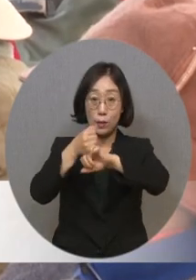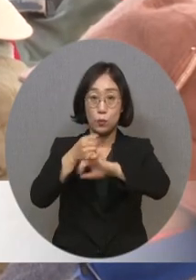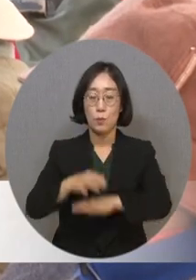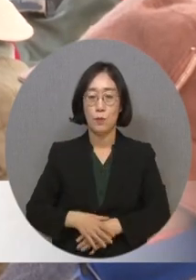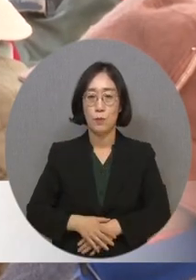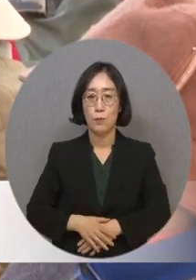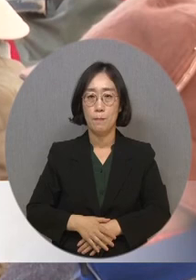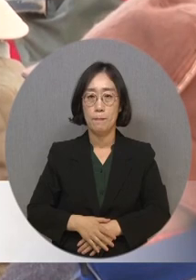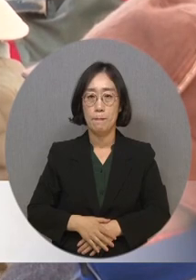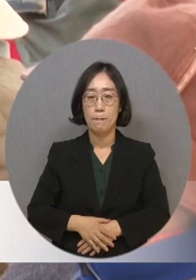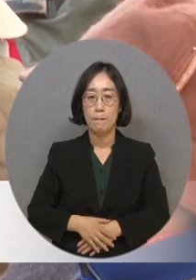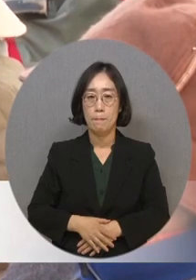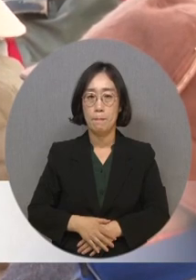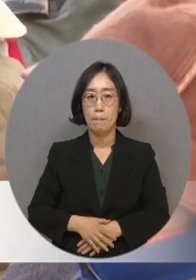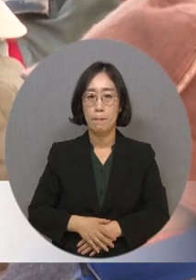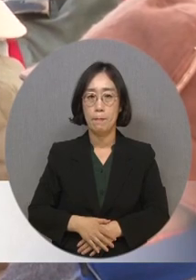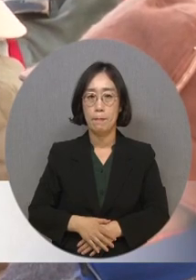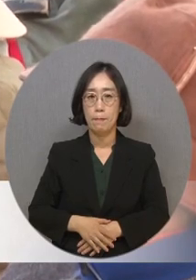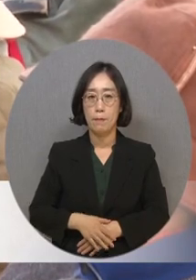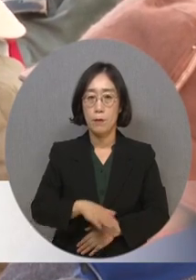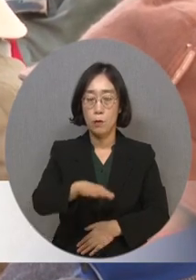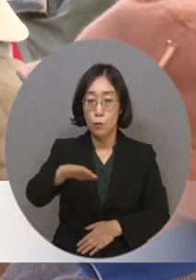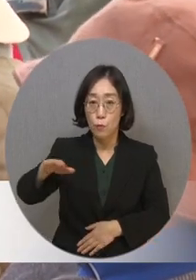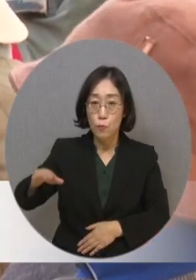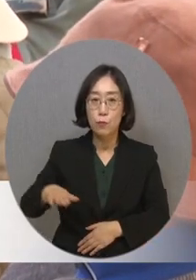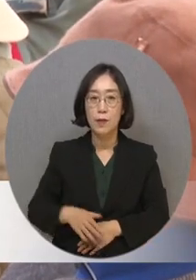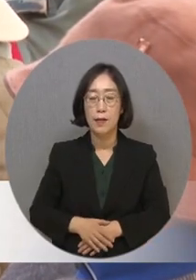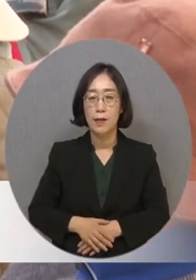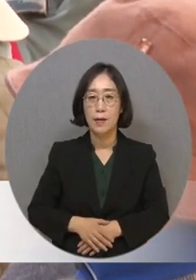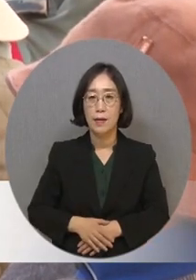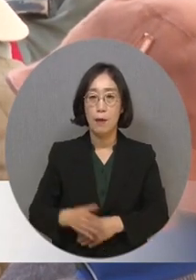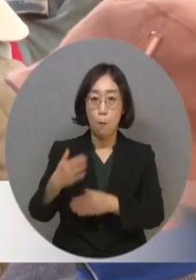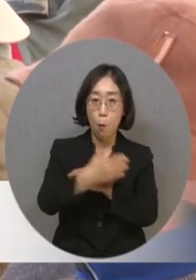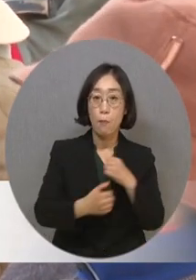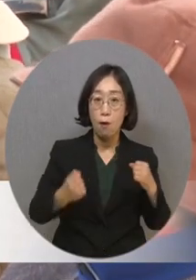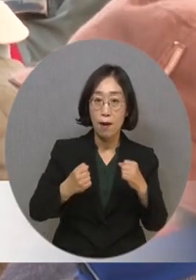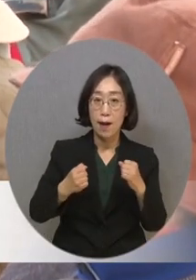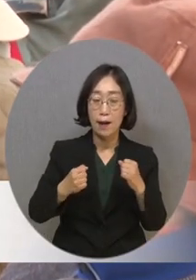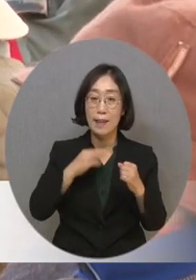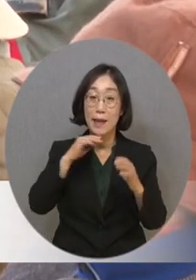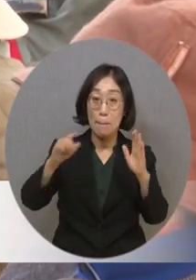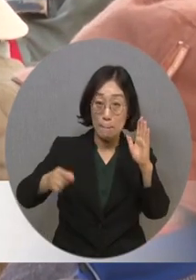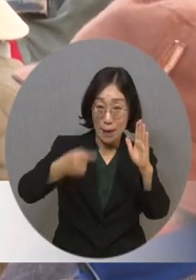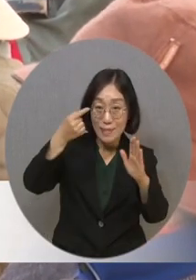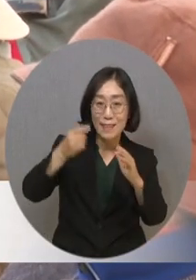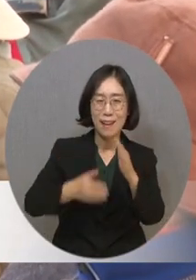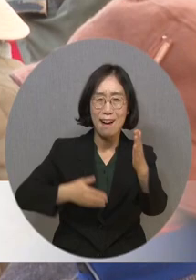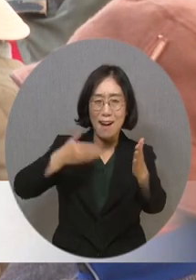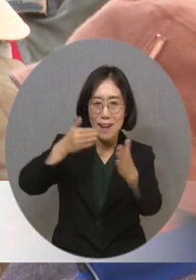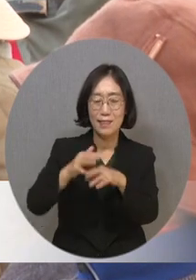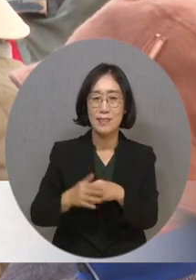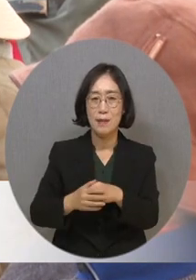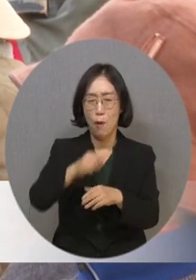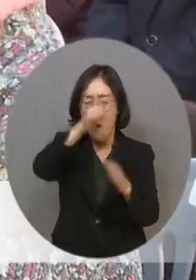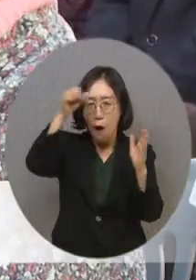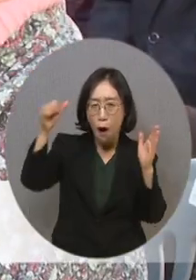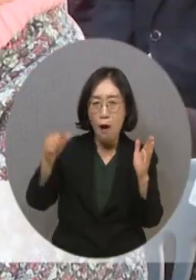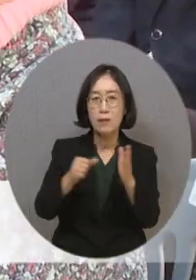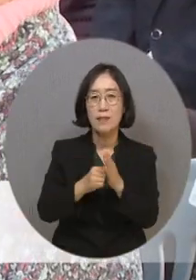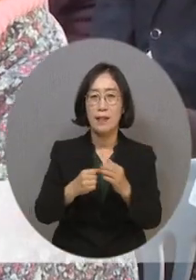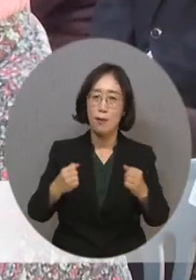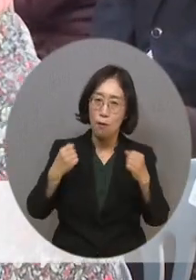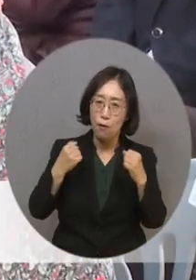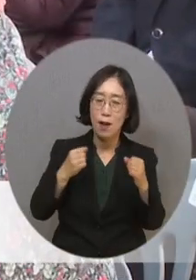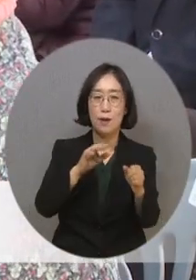저희가 우리 비전인 어 건강 백세시대 발맞춰 그 평생 건강 안전만 구축으로